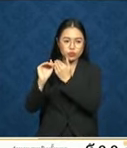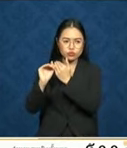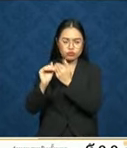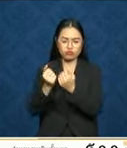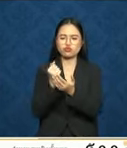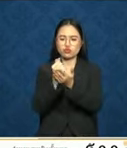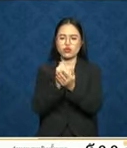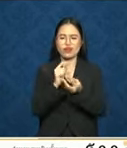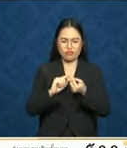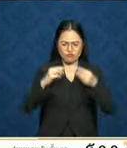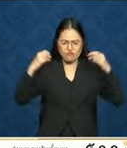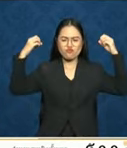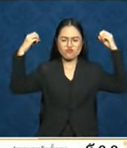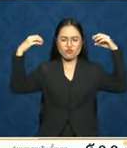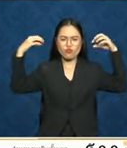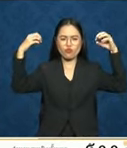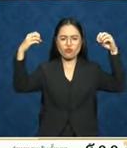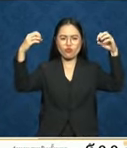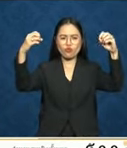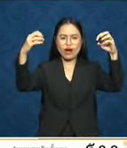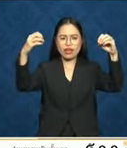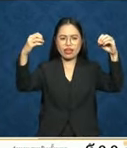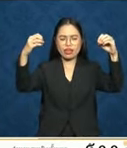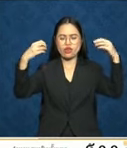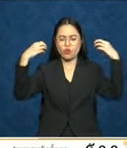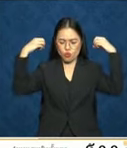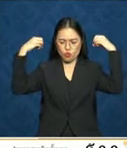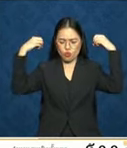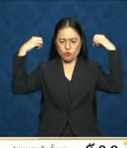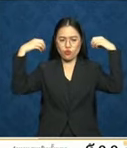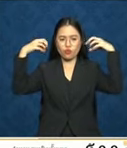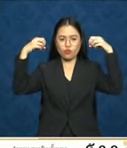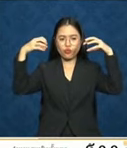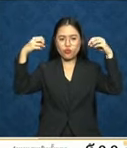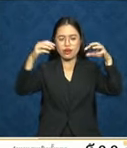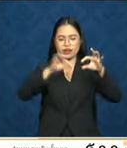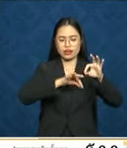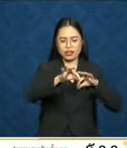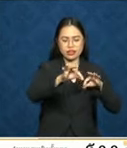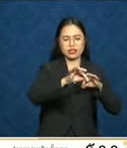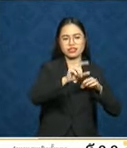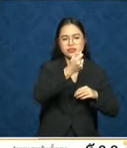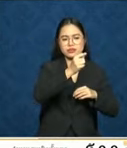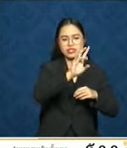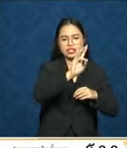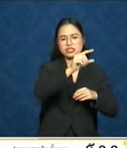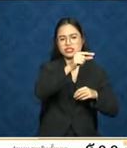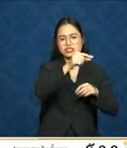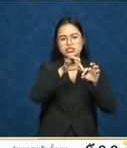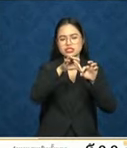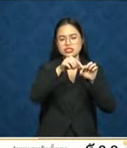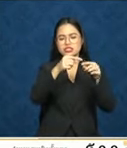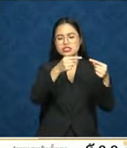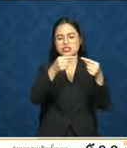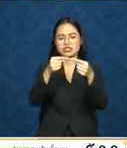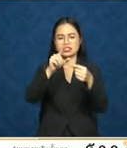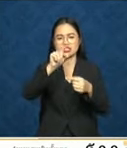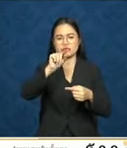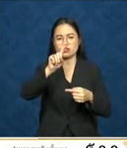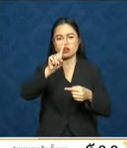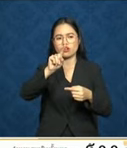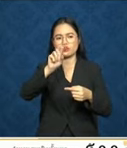งไฟแสงสว่างบนทางหลวงหมายเลข2222กิโลเมตรที่17ถึงกิโลเมตรที่22ค่ะจากบ้านน้ำสร้างบ้